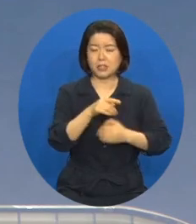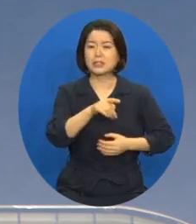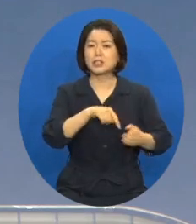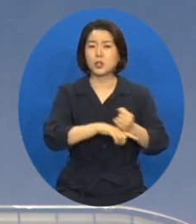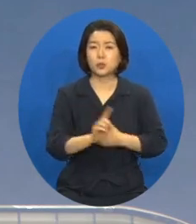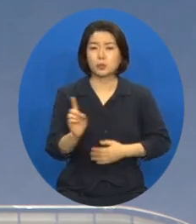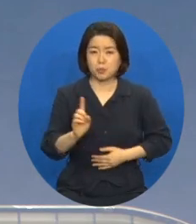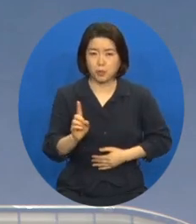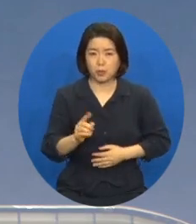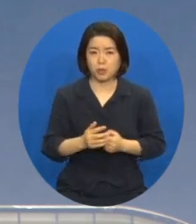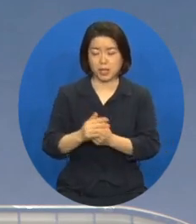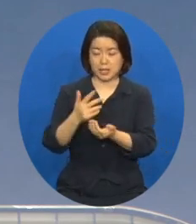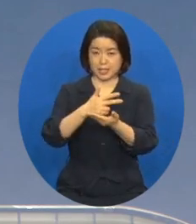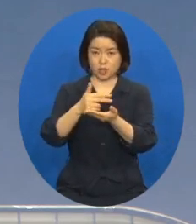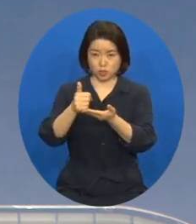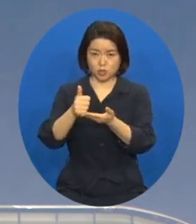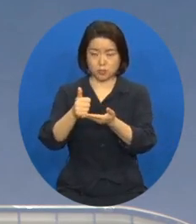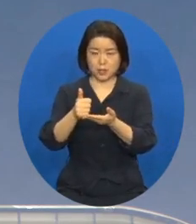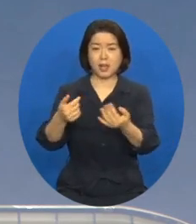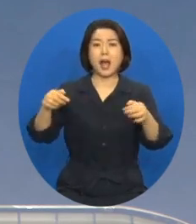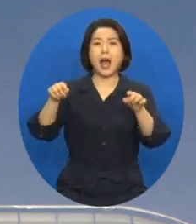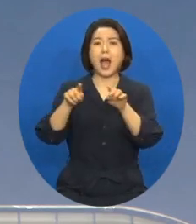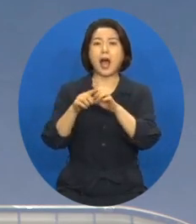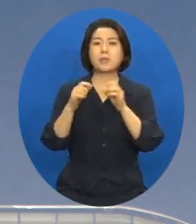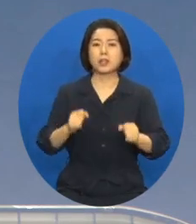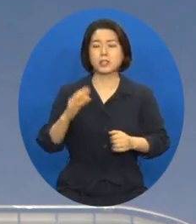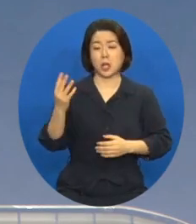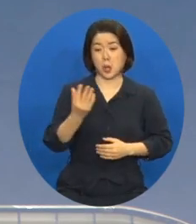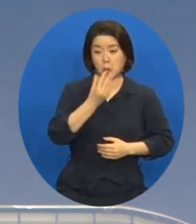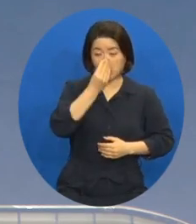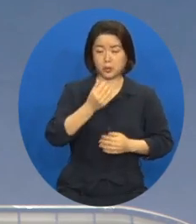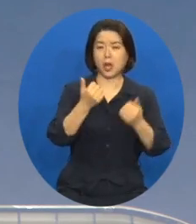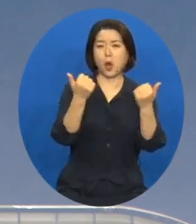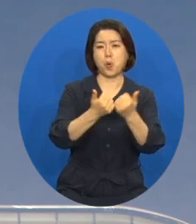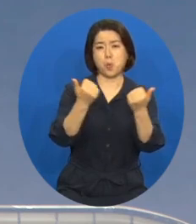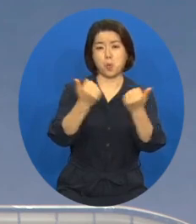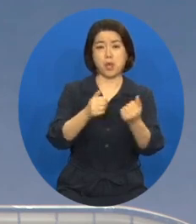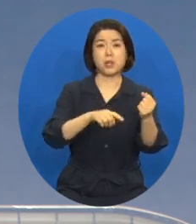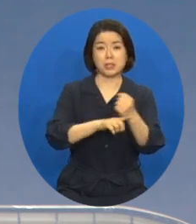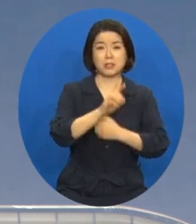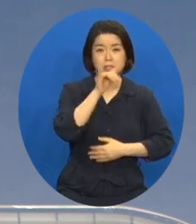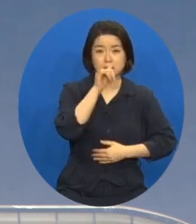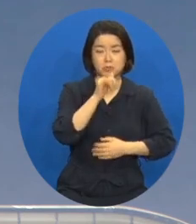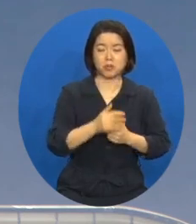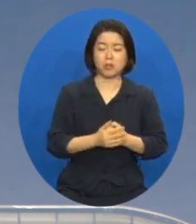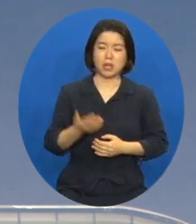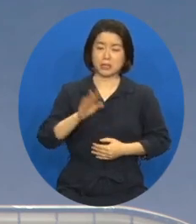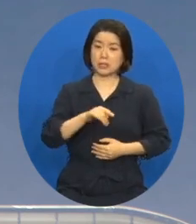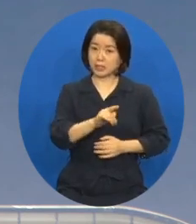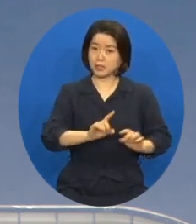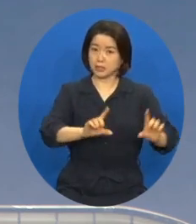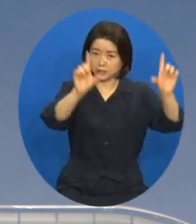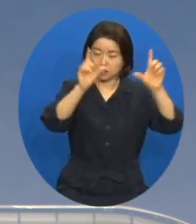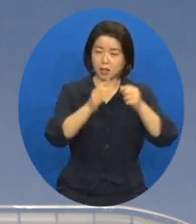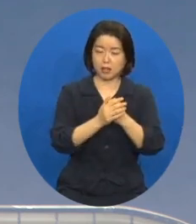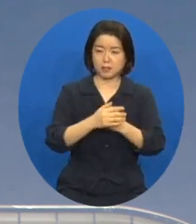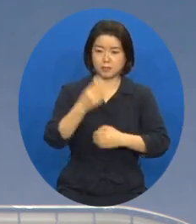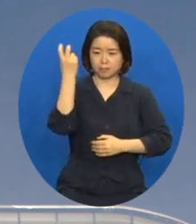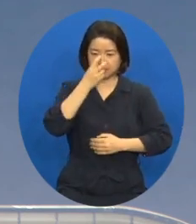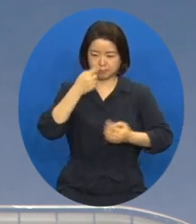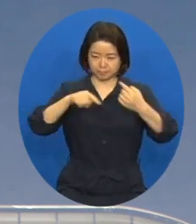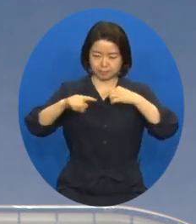이유는 주님의 함께 하시는 거룩한 회의라는 뜻입니다. 그런데 그날